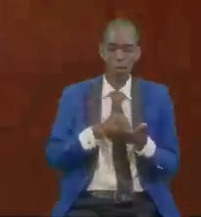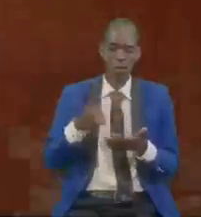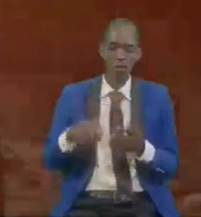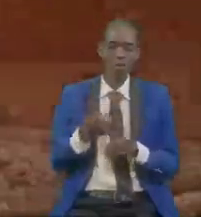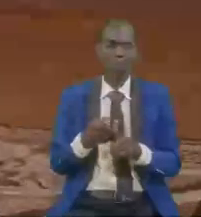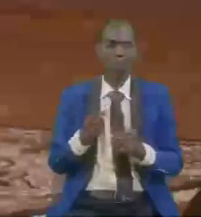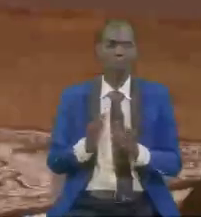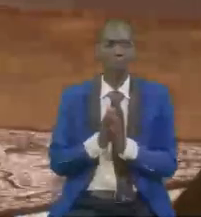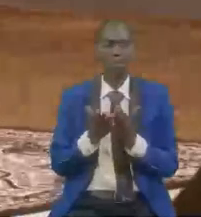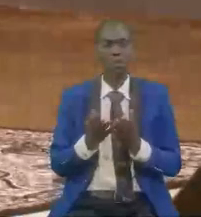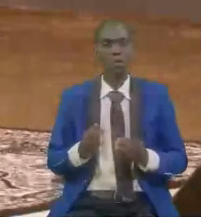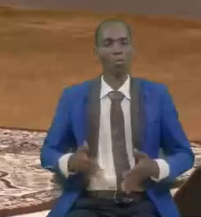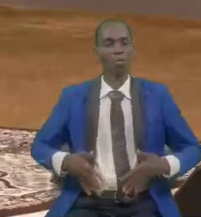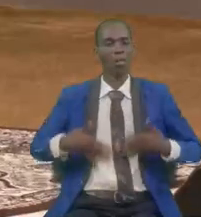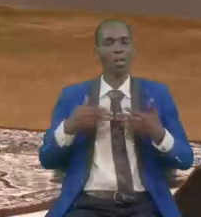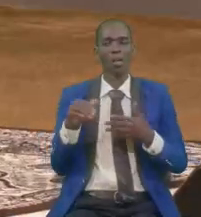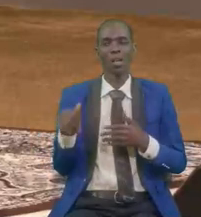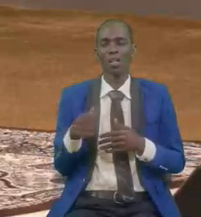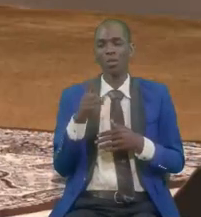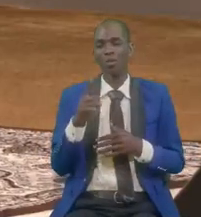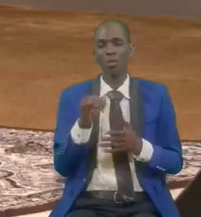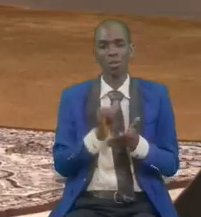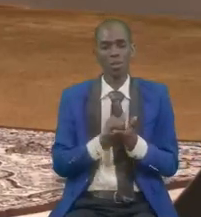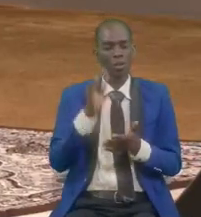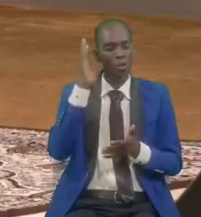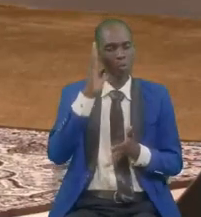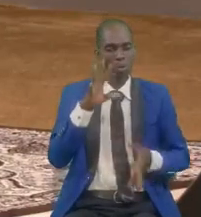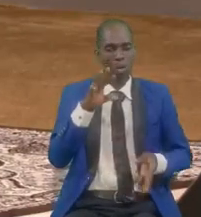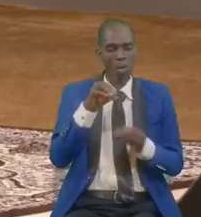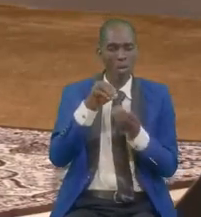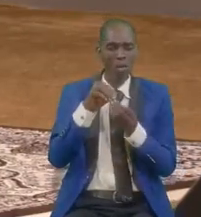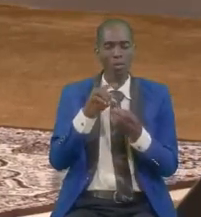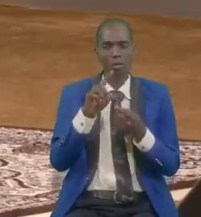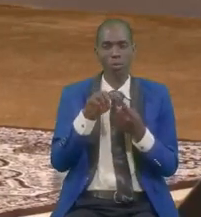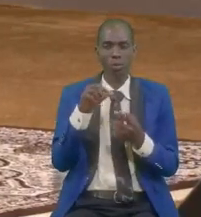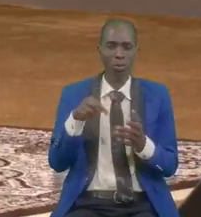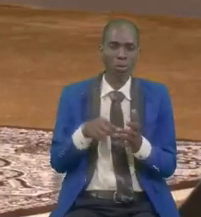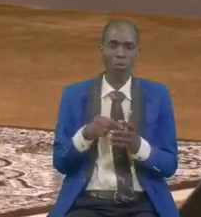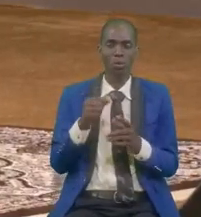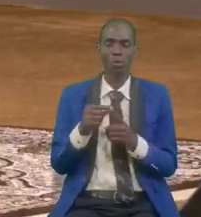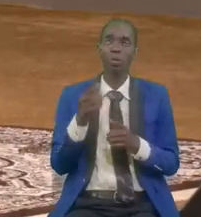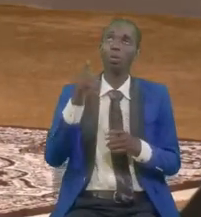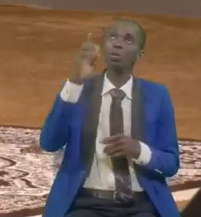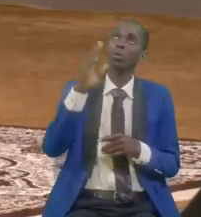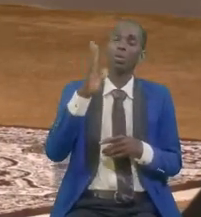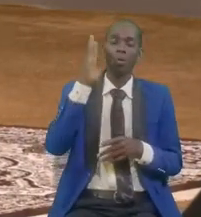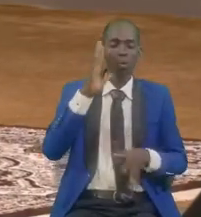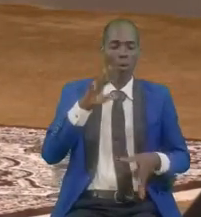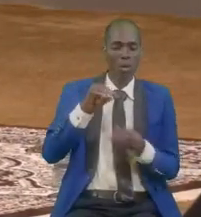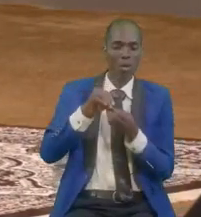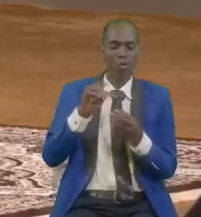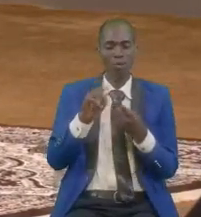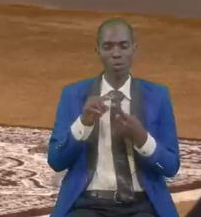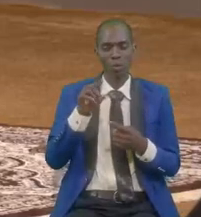la vie. Quiconque ajoute quelque chose à cette parole, Dieu ajoutera les